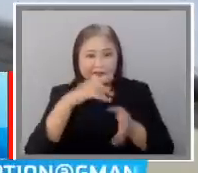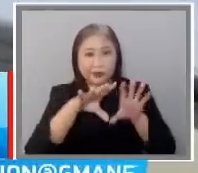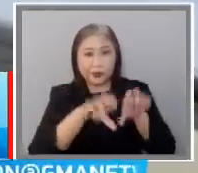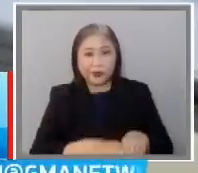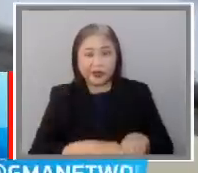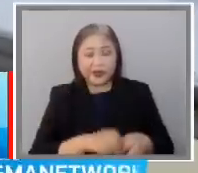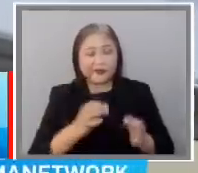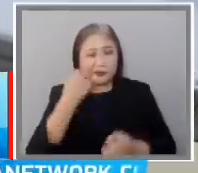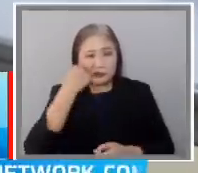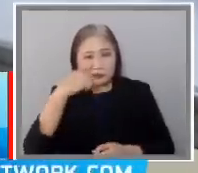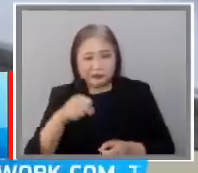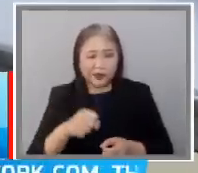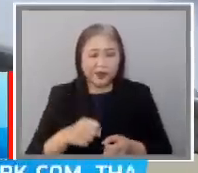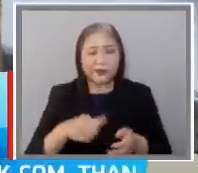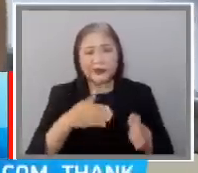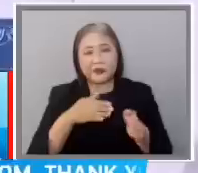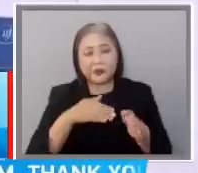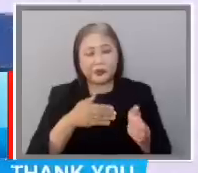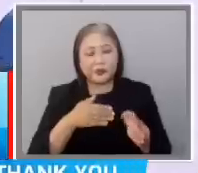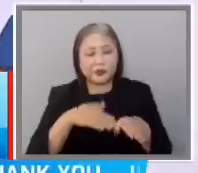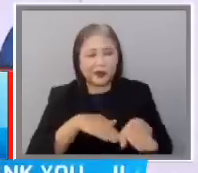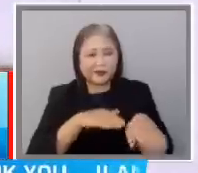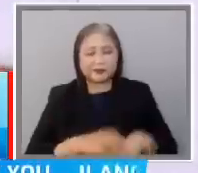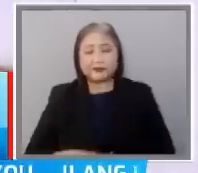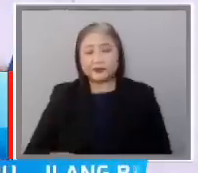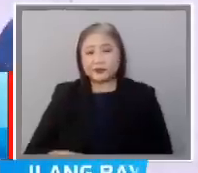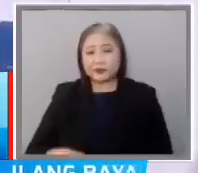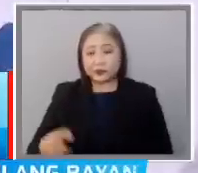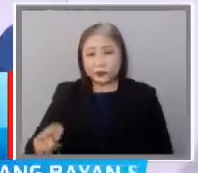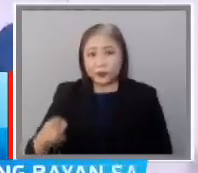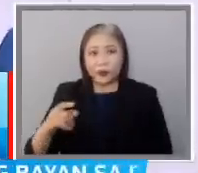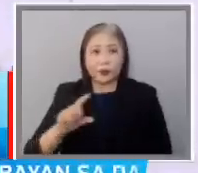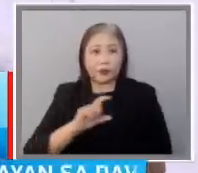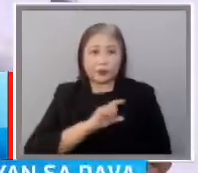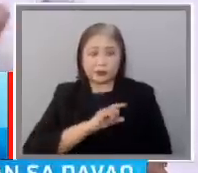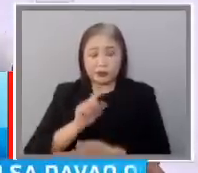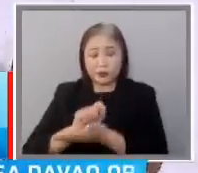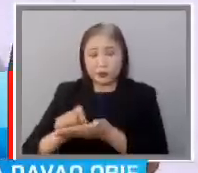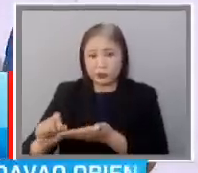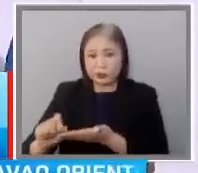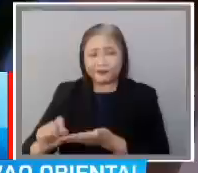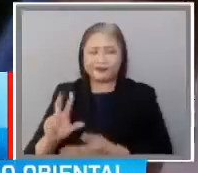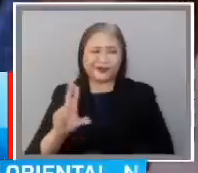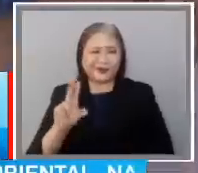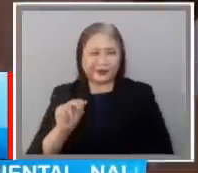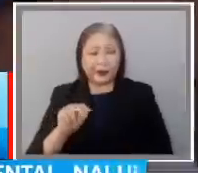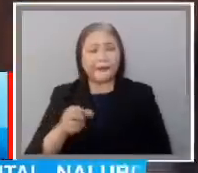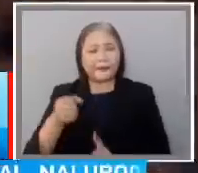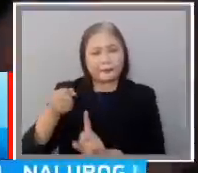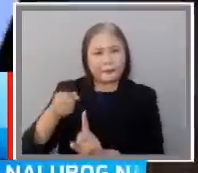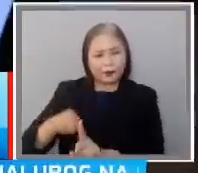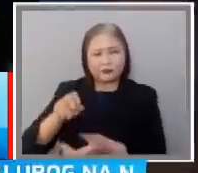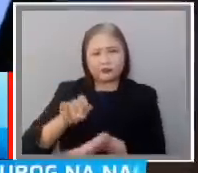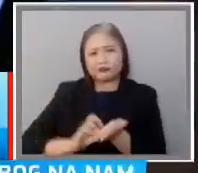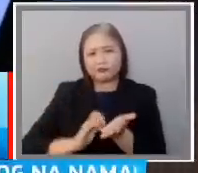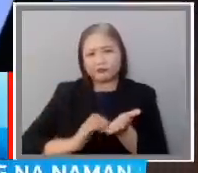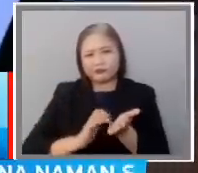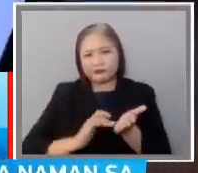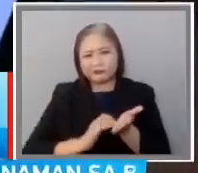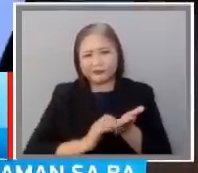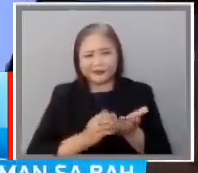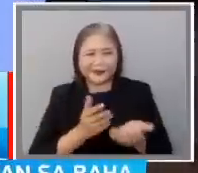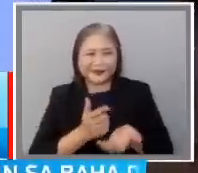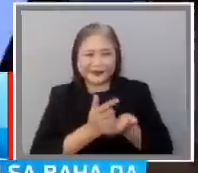violation. Sa halip na isulat ng traffic enforcer yung inyong violation ay automatiko na i-input ang inyong violation dyan